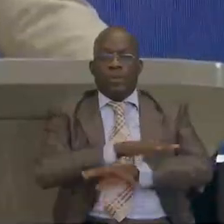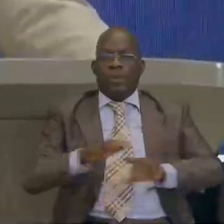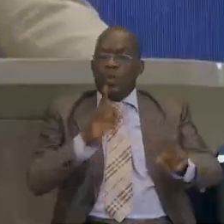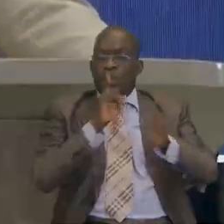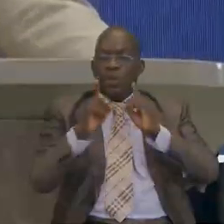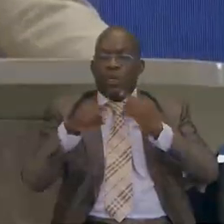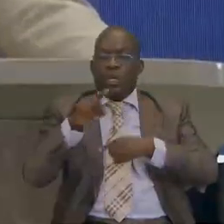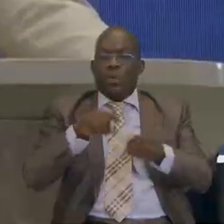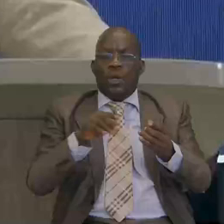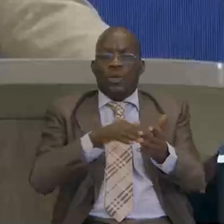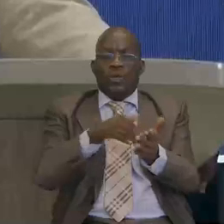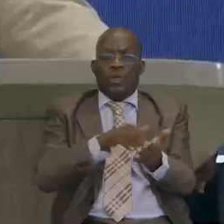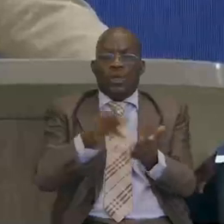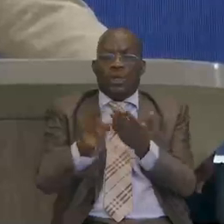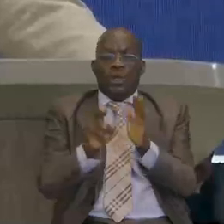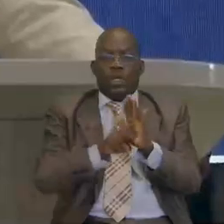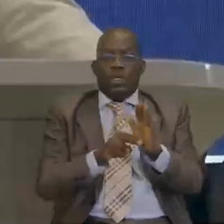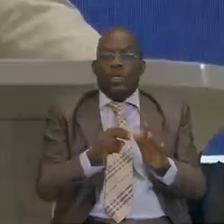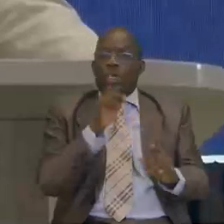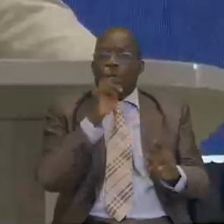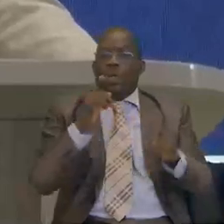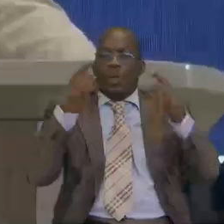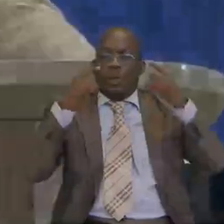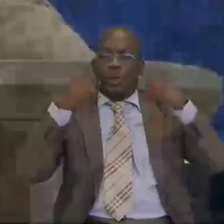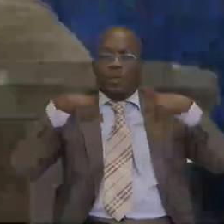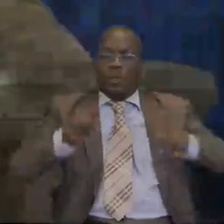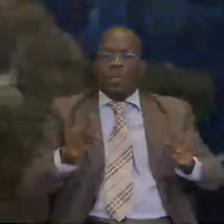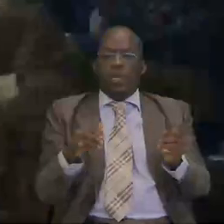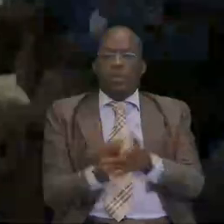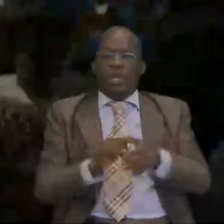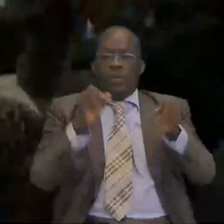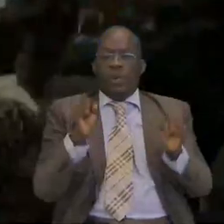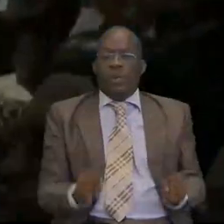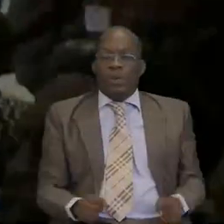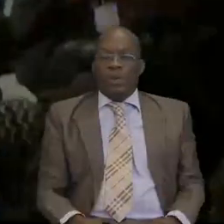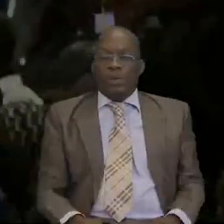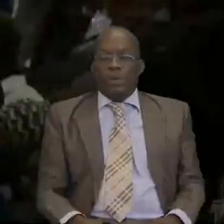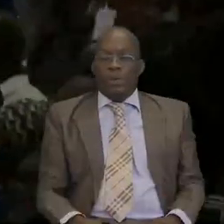Ne parle pas de la faiblesse. Proclame cette puissance.